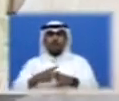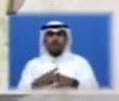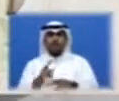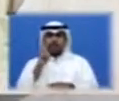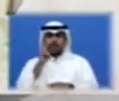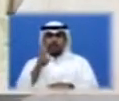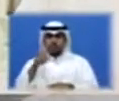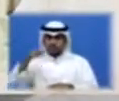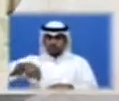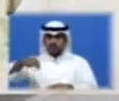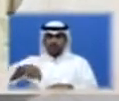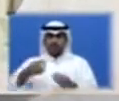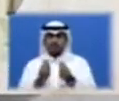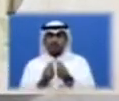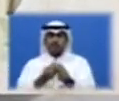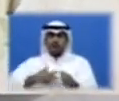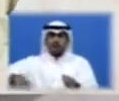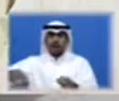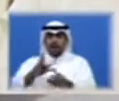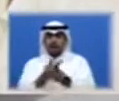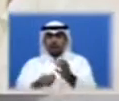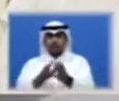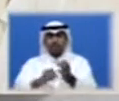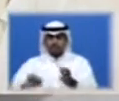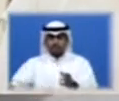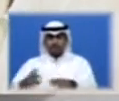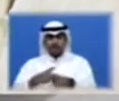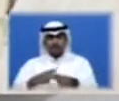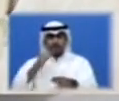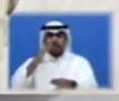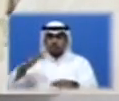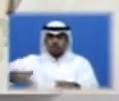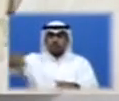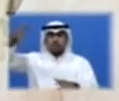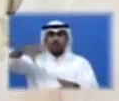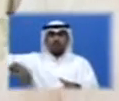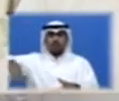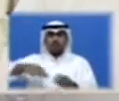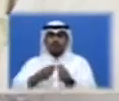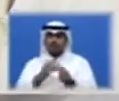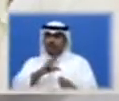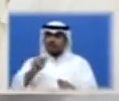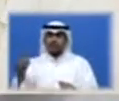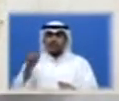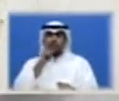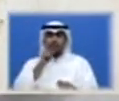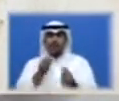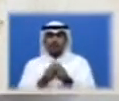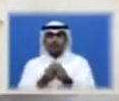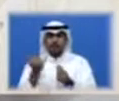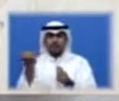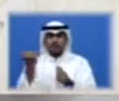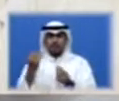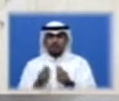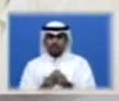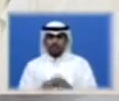في بين أبناء وطنه تعامل بكل إنسانية مع أبناء وطنه، ولله الحمد أيضا الكويت الساحة المحلية شهدت كثير